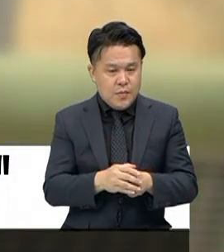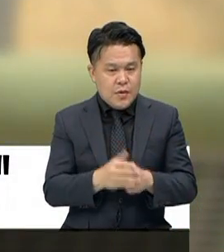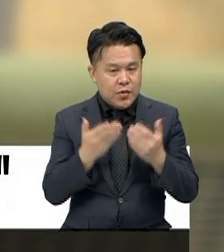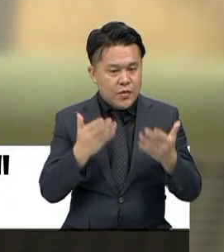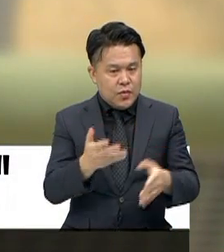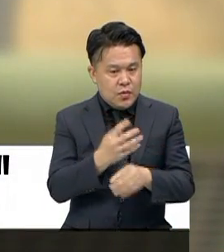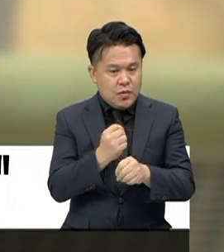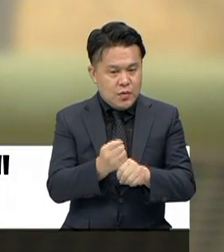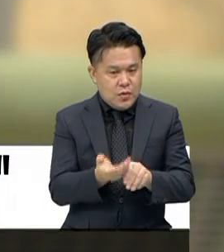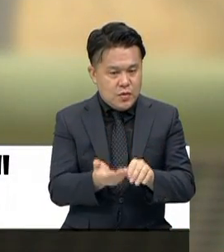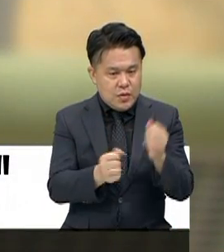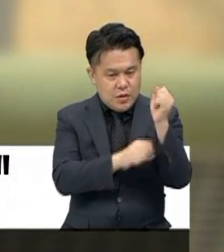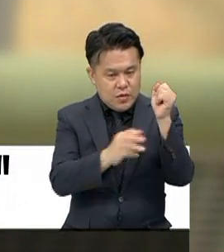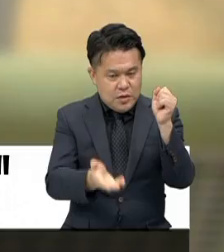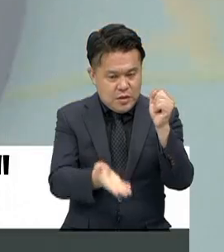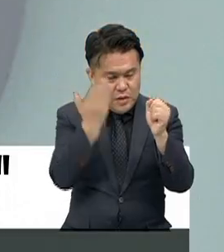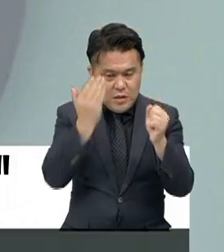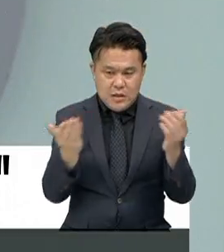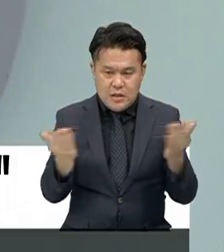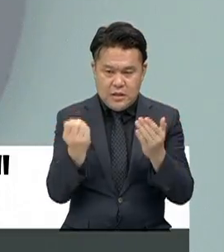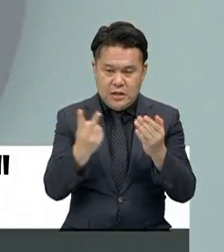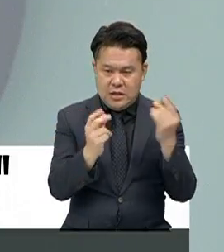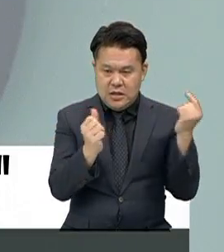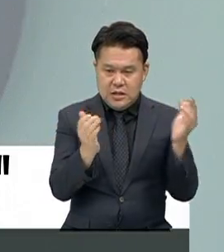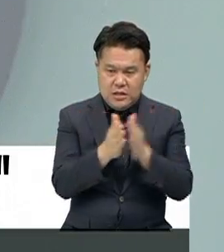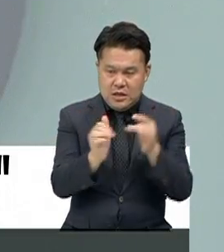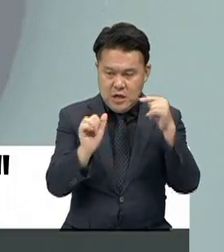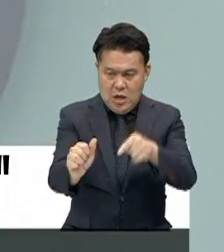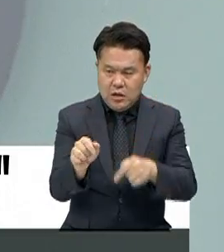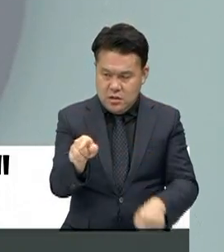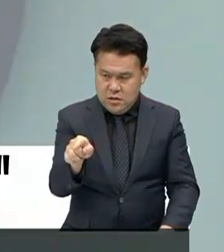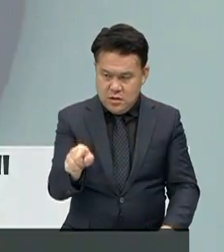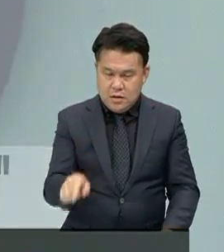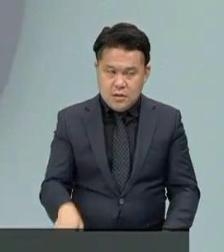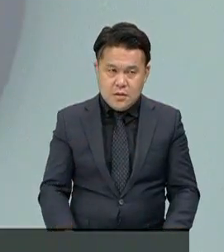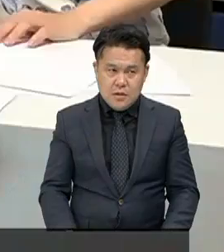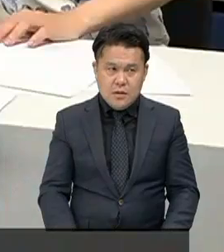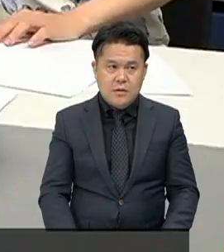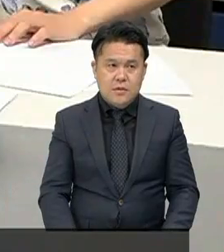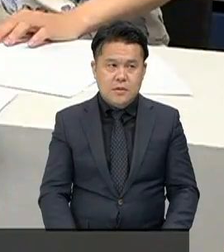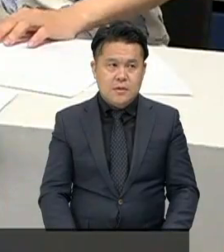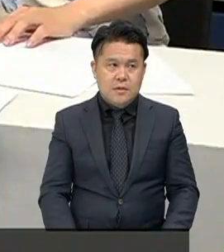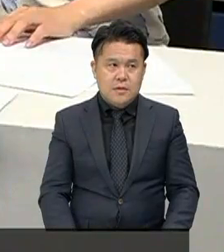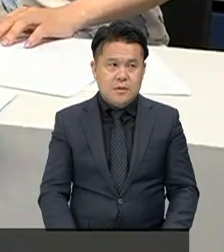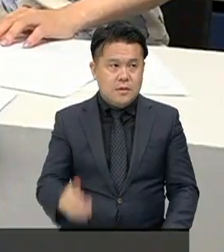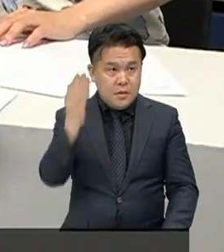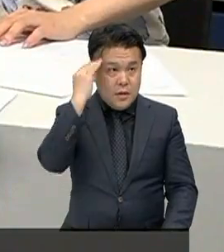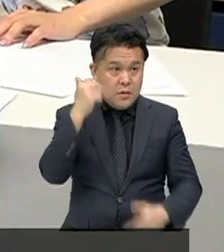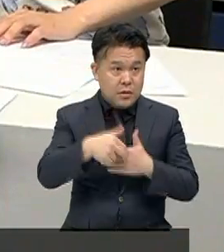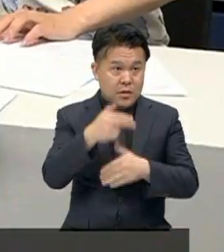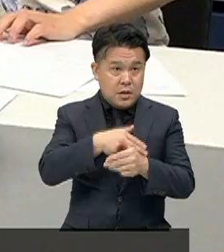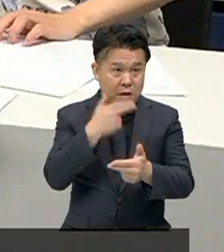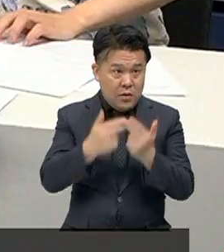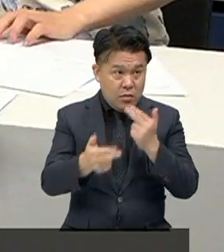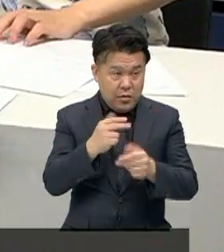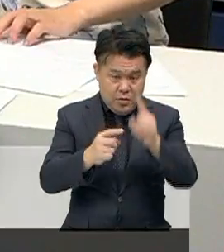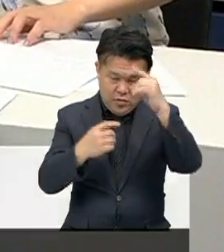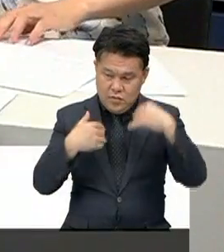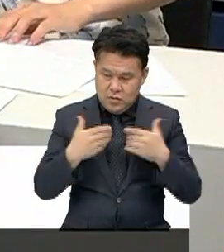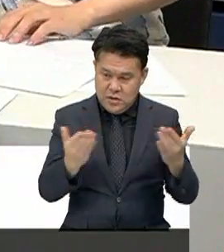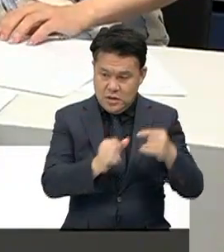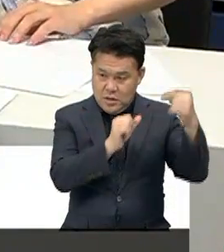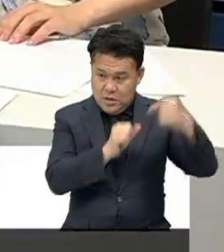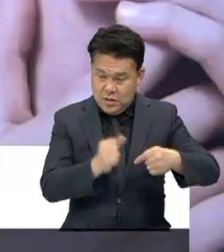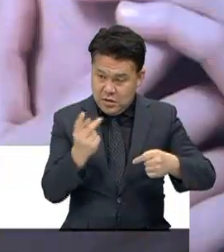이상으로 늘어날 경우 즉각 업무 개시 명령을 발동한다는 입장입니다. 대한의사협회 측은 정부의 업무